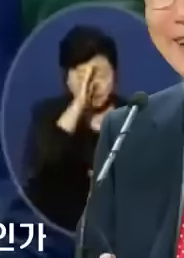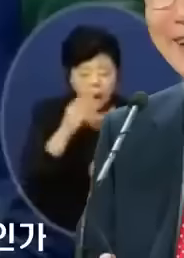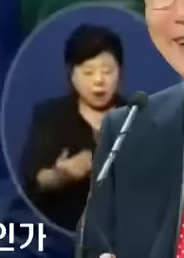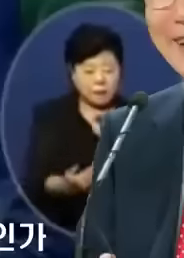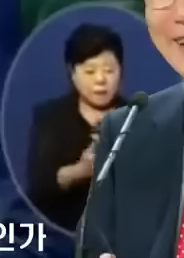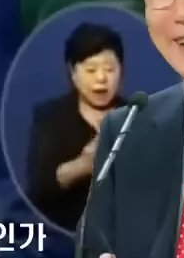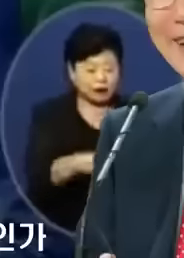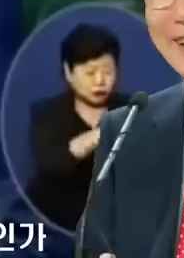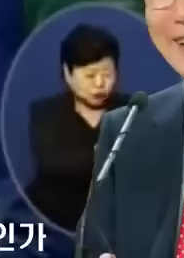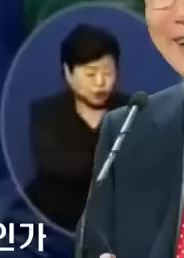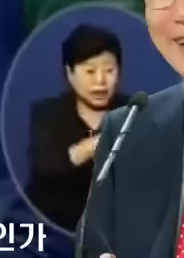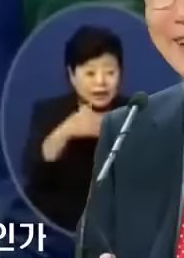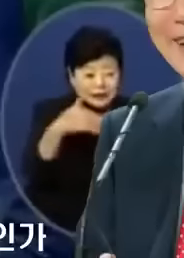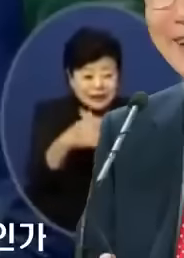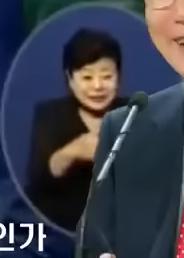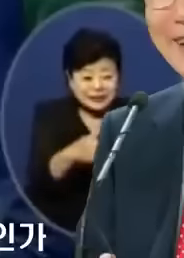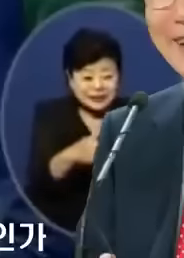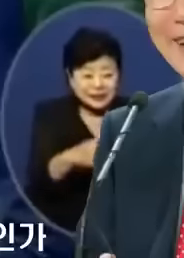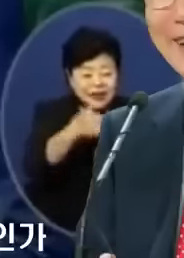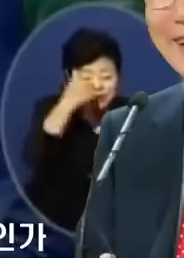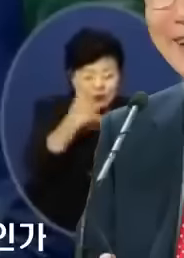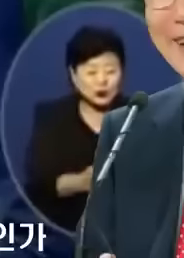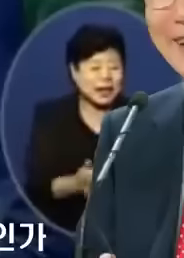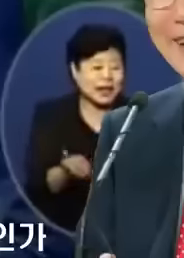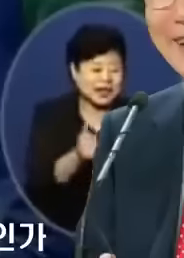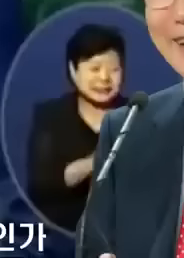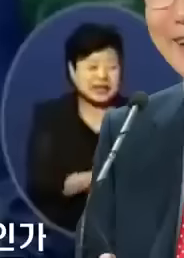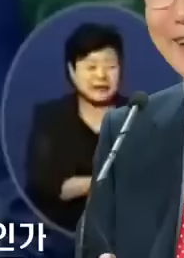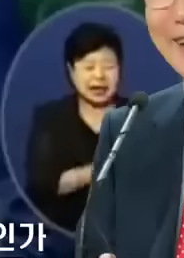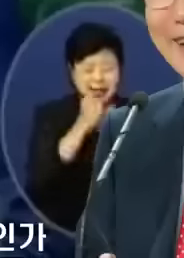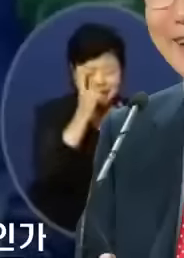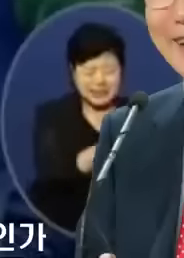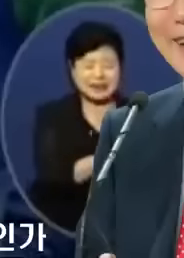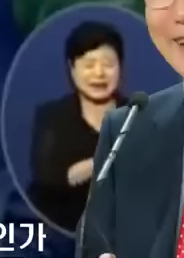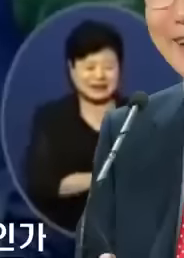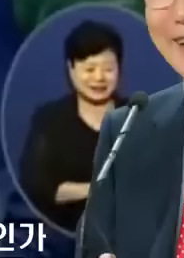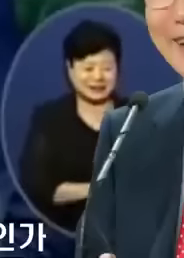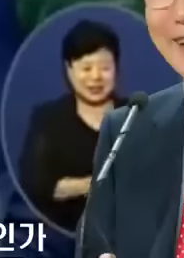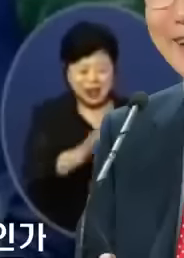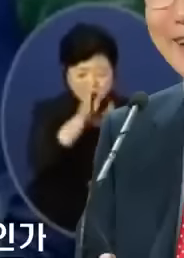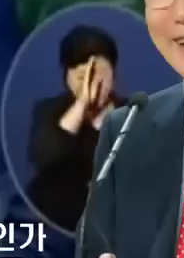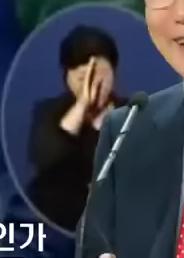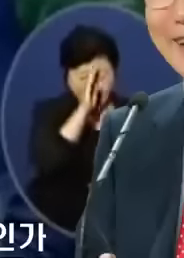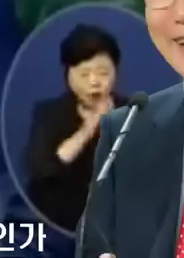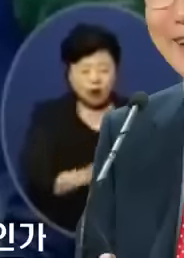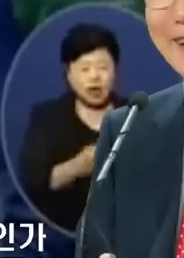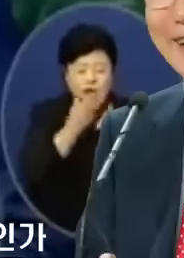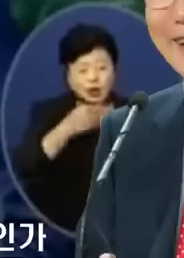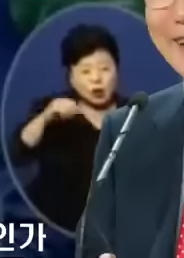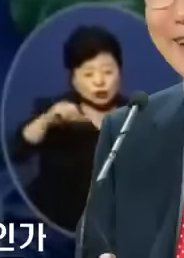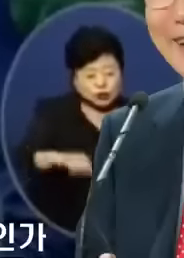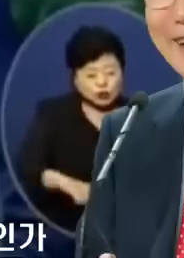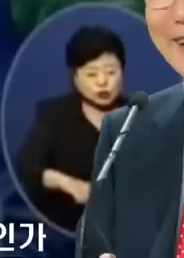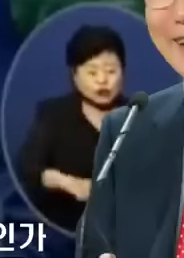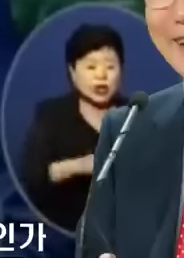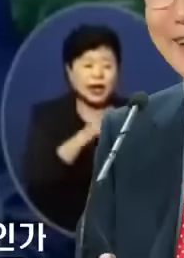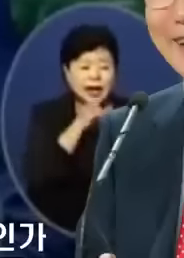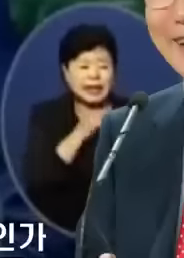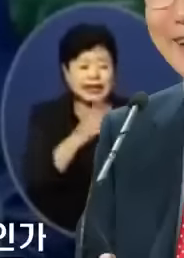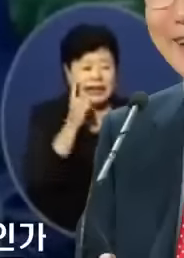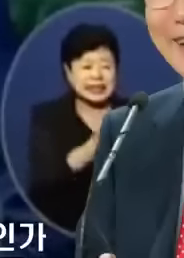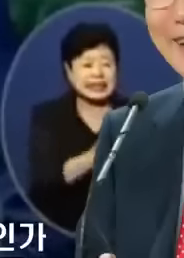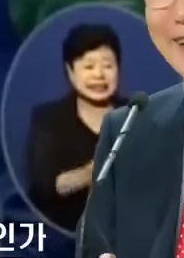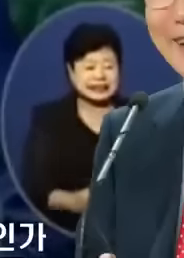것입니다. 튼튼히 죄와 사망을 이길 면역이 되어 있고 병과 저주와 가난을